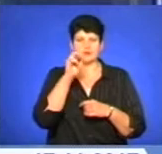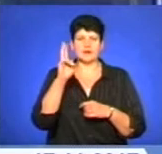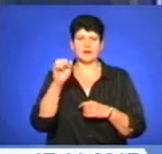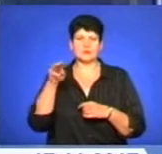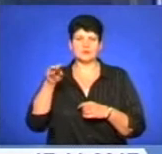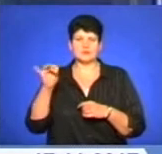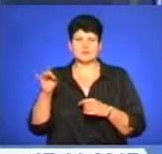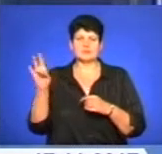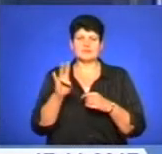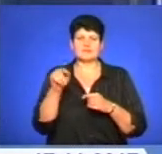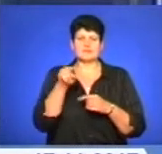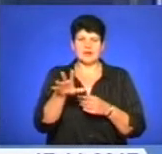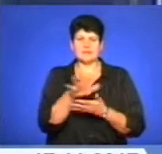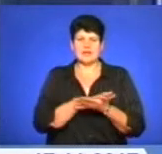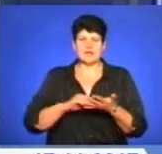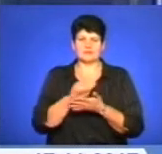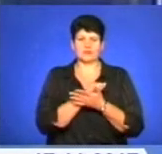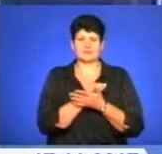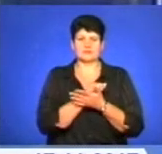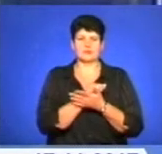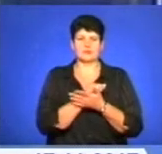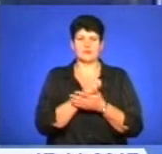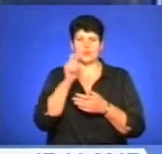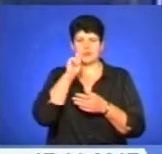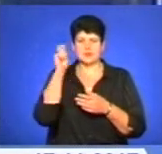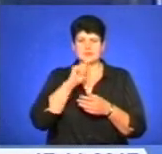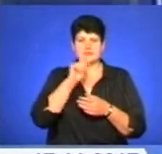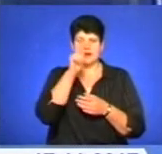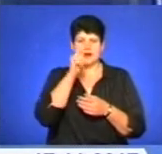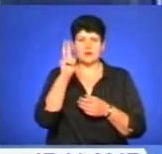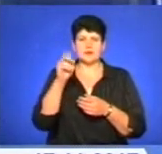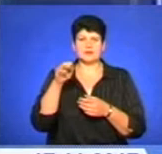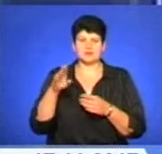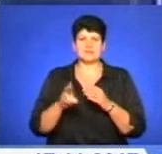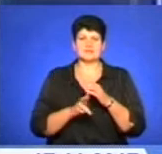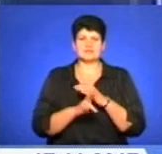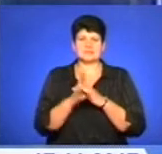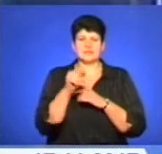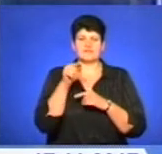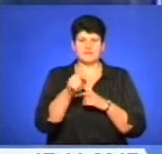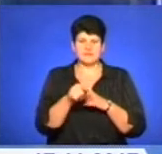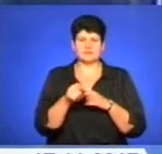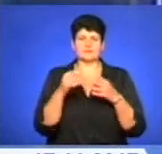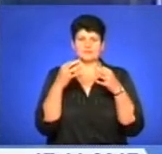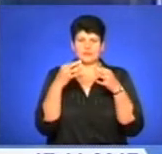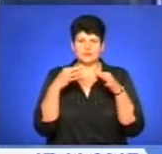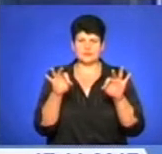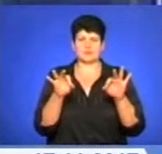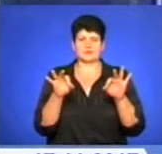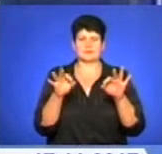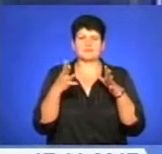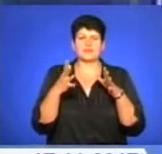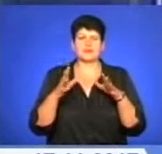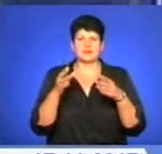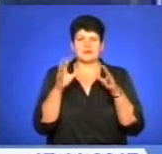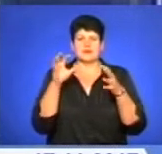Сталіна, була ліквідована Українська греко-католицька церква. Псевдособор, по суті, узаконив репресії проти греко-католиків. Тисячі священників